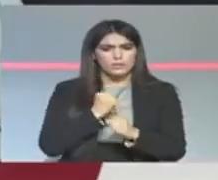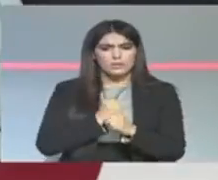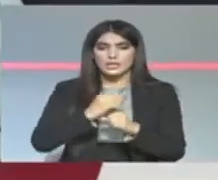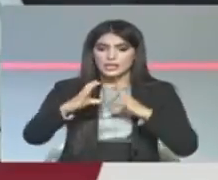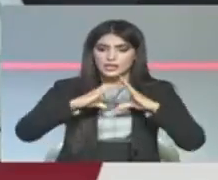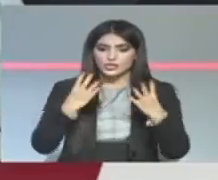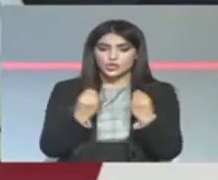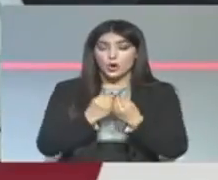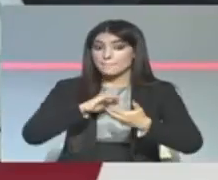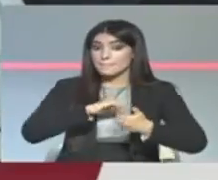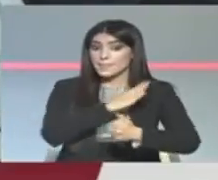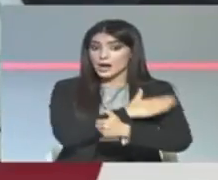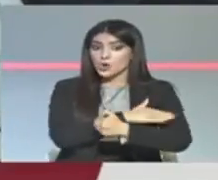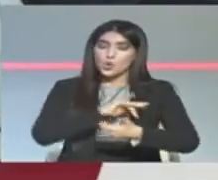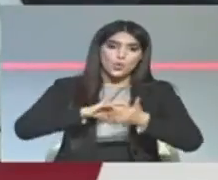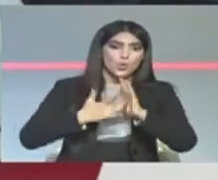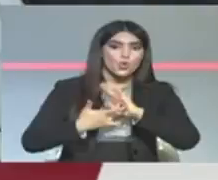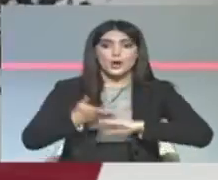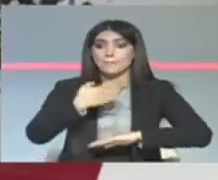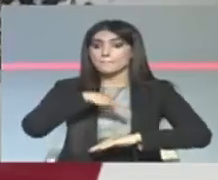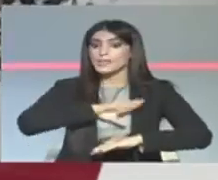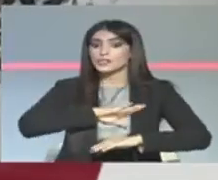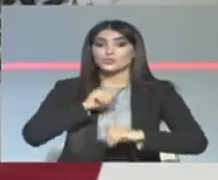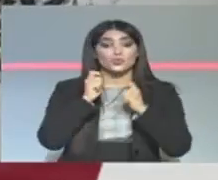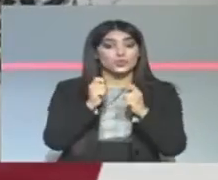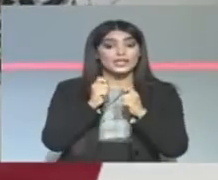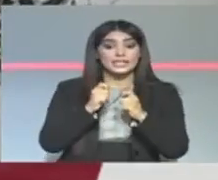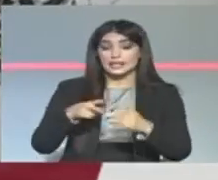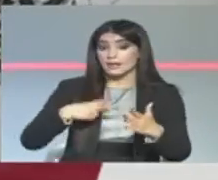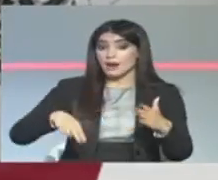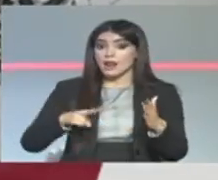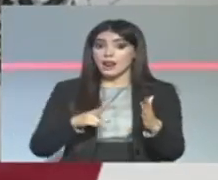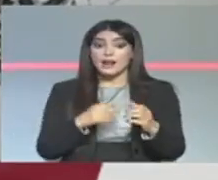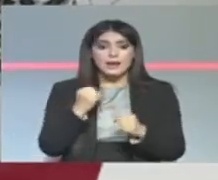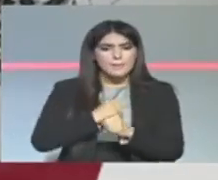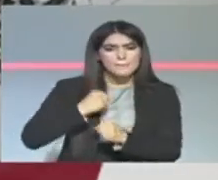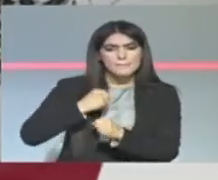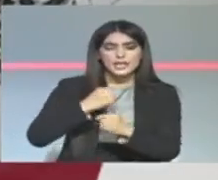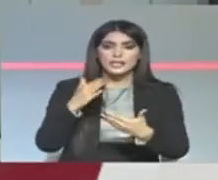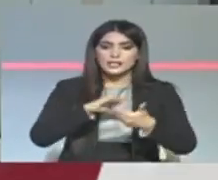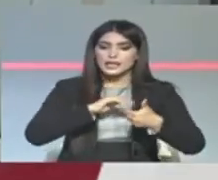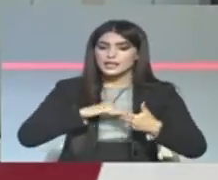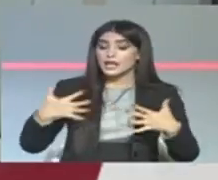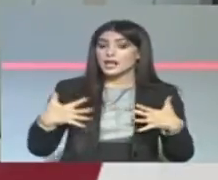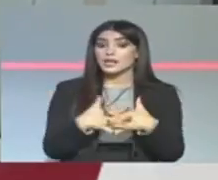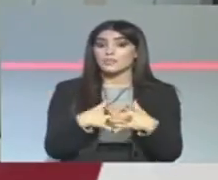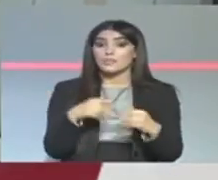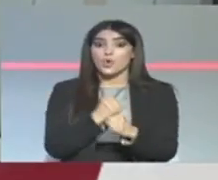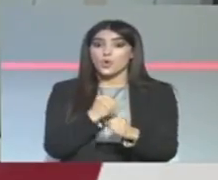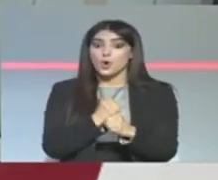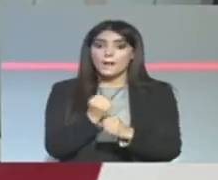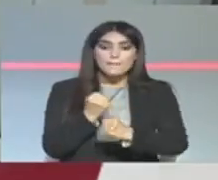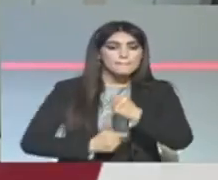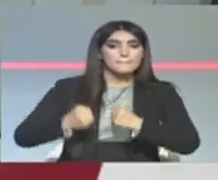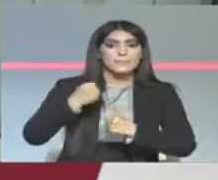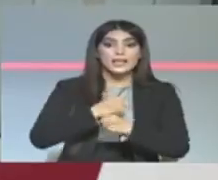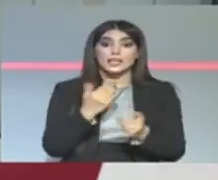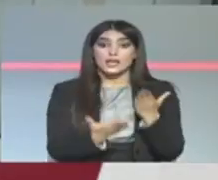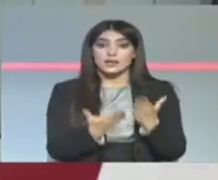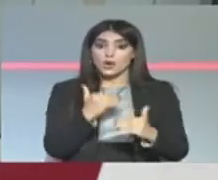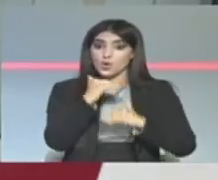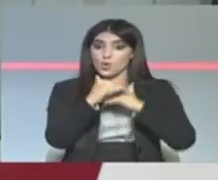الوطنيه وكل القوى السياسيه الفاعله بالبلاد للعمل بصفه تشاركيه على بعث مقاربه